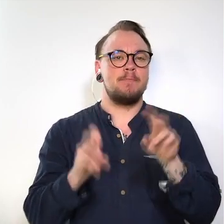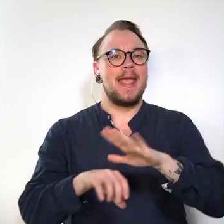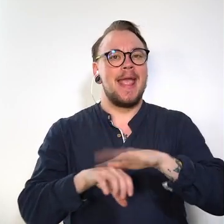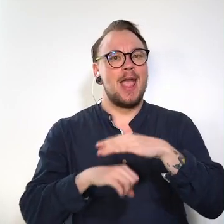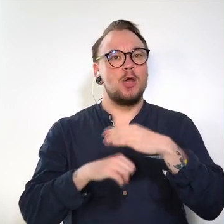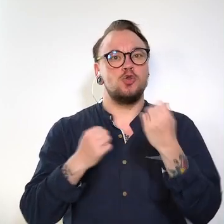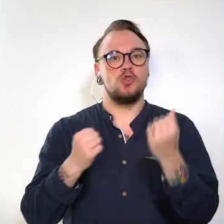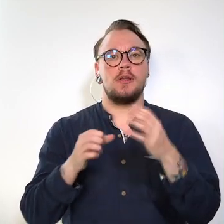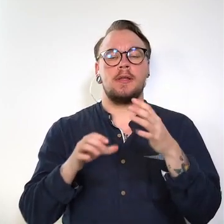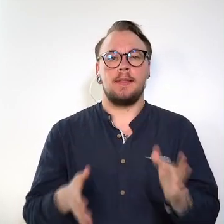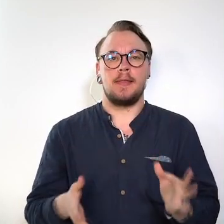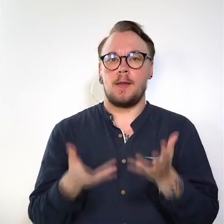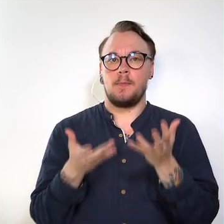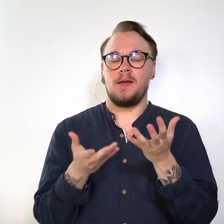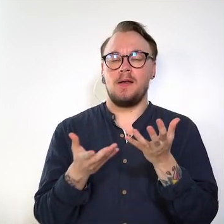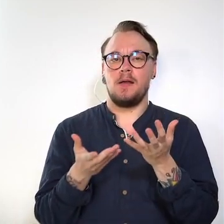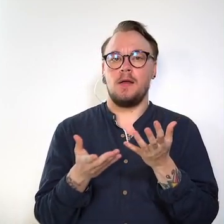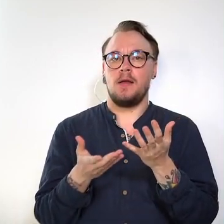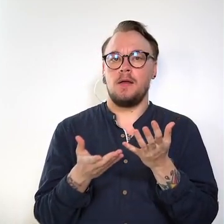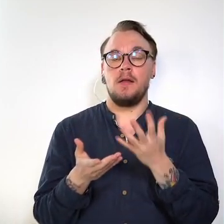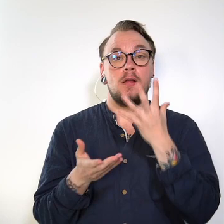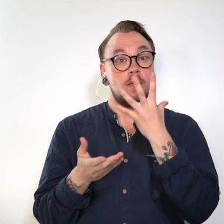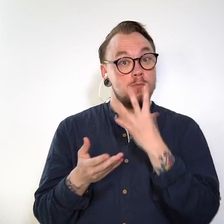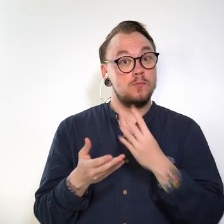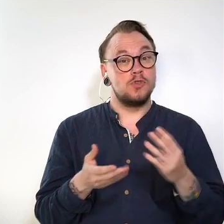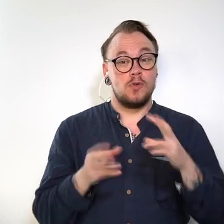käytetty psykoanalyysin sisällä ihmisten